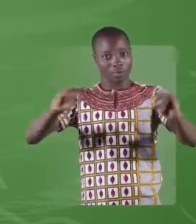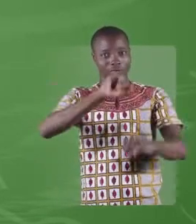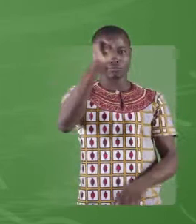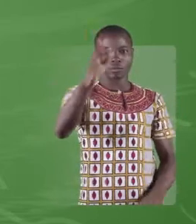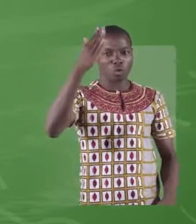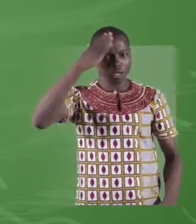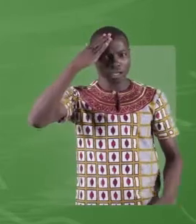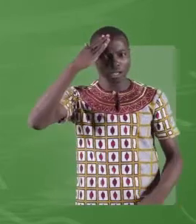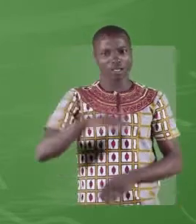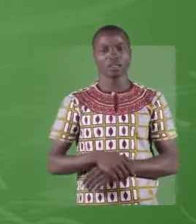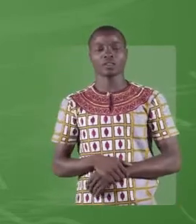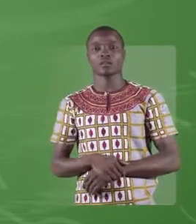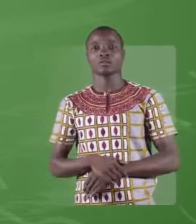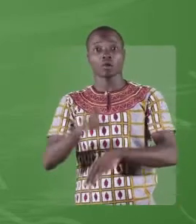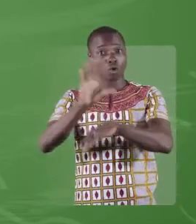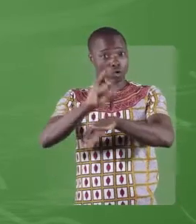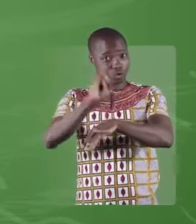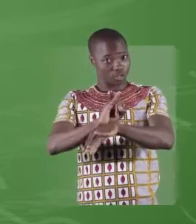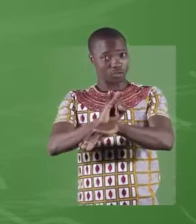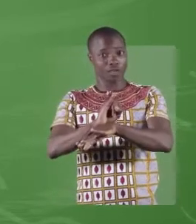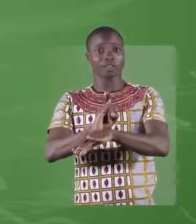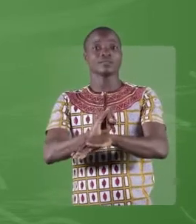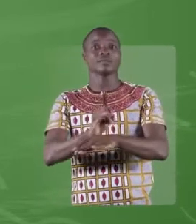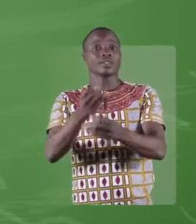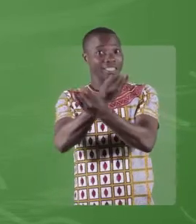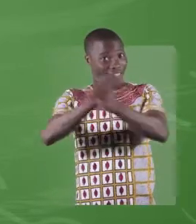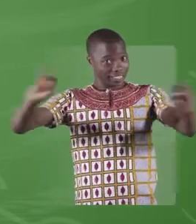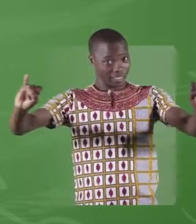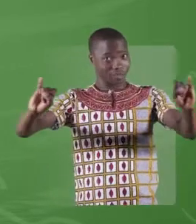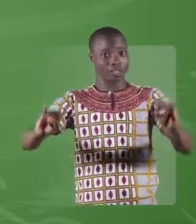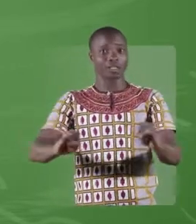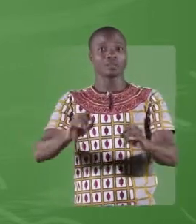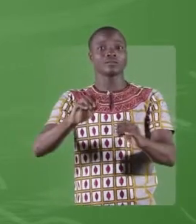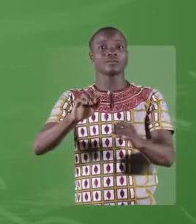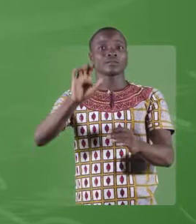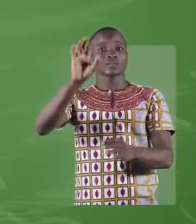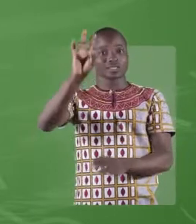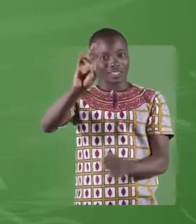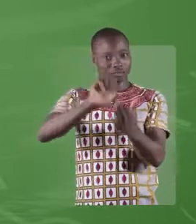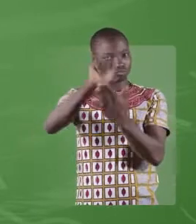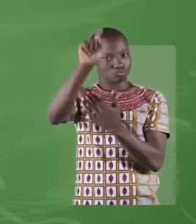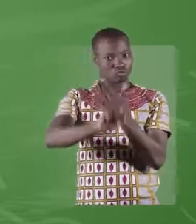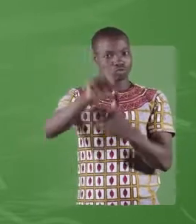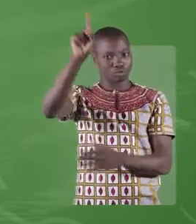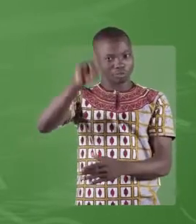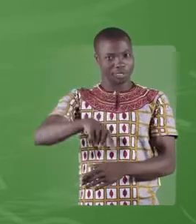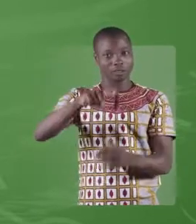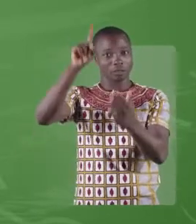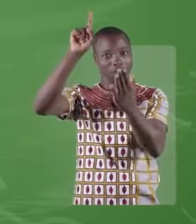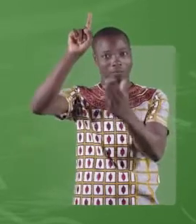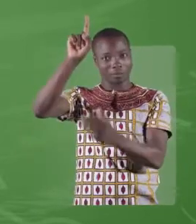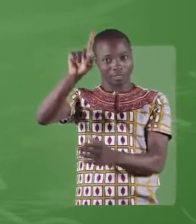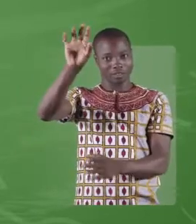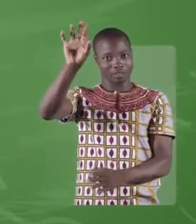réponse? La Côte d'Ivoire a obtenu son indépendance le 7 août